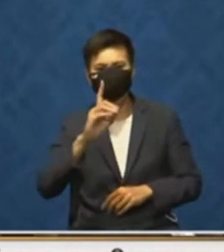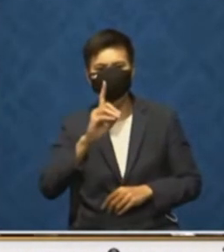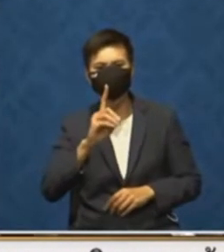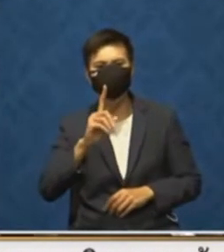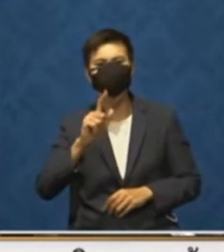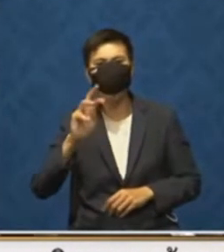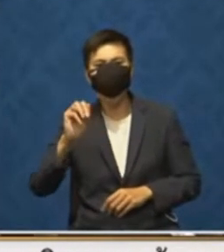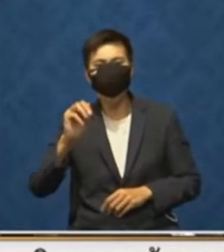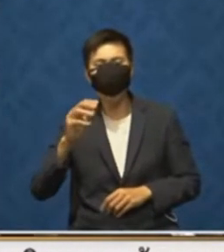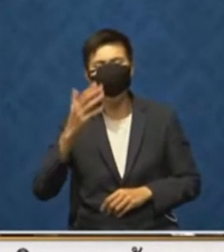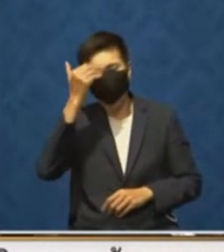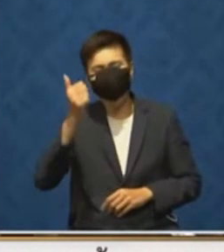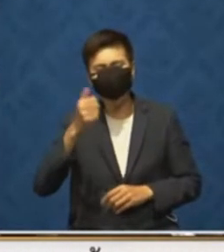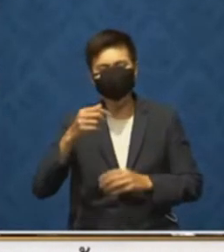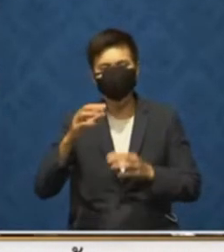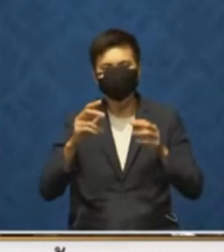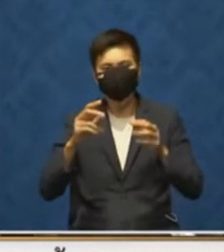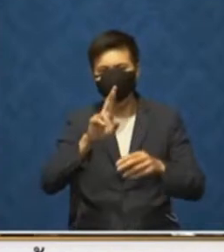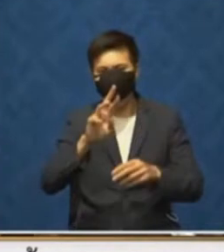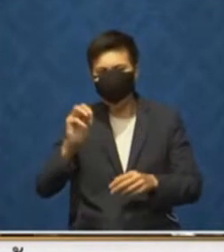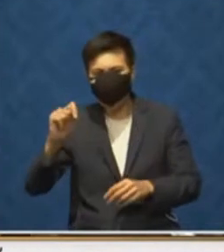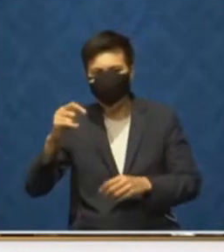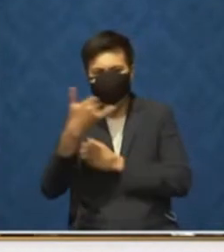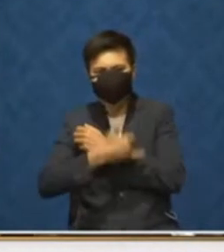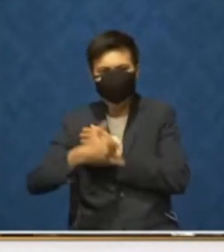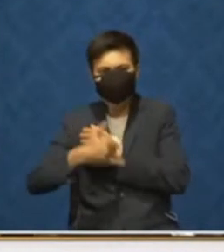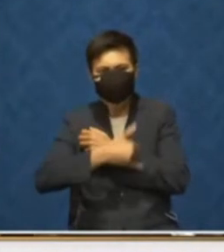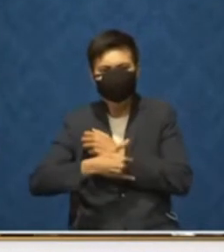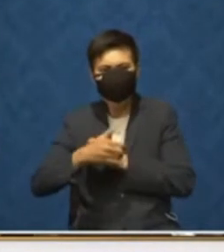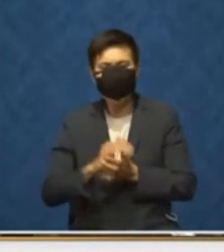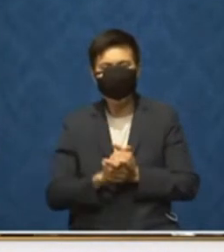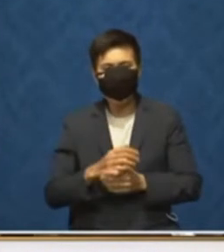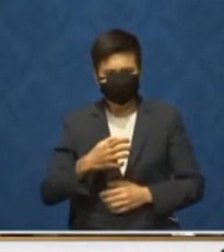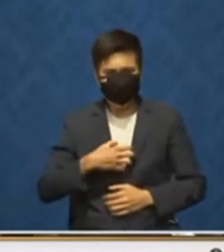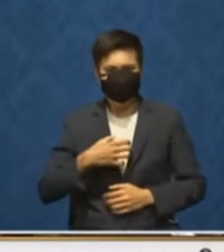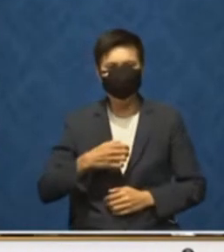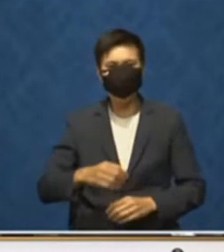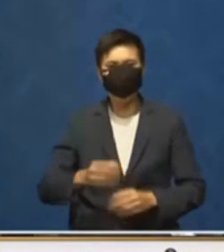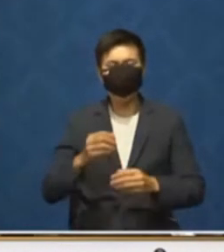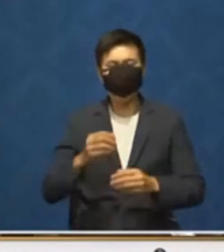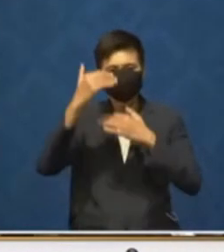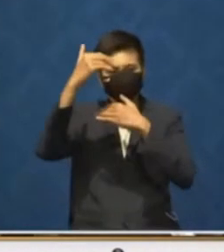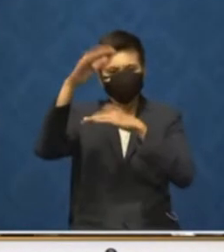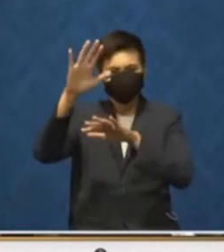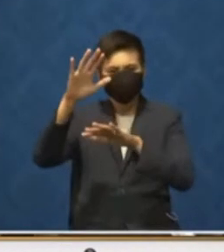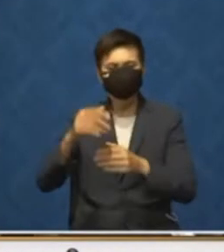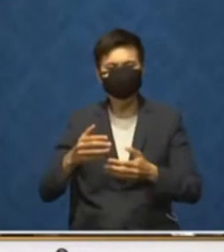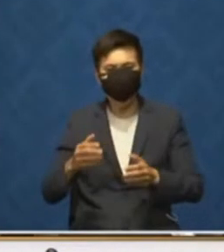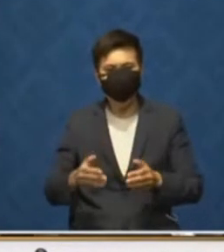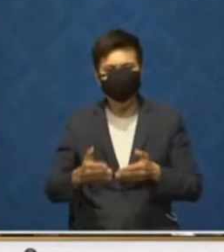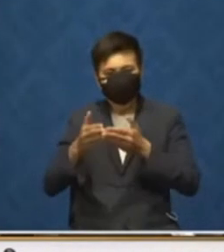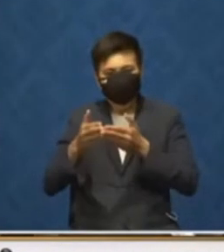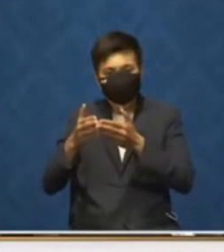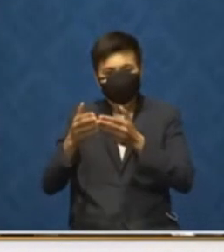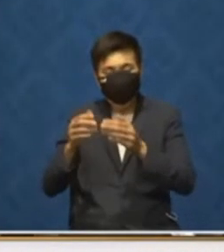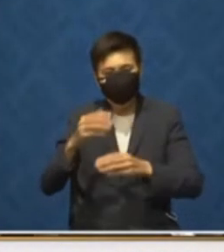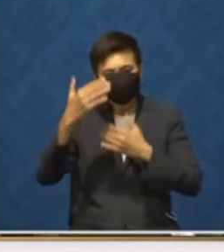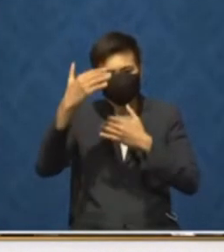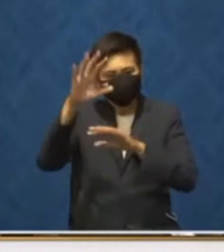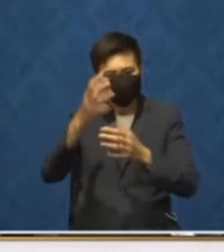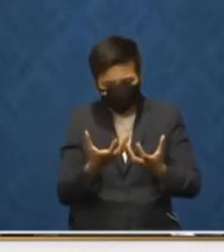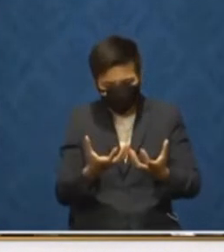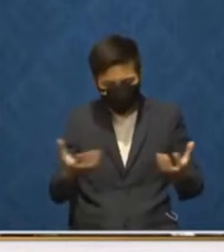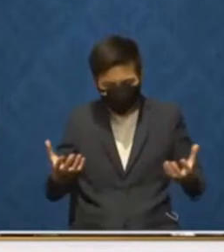เคยรู้จักท่านท่านก็เชื่องช้ามากเขาอยากจะขนส่งสินค้าออกทางทะเลออกทางออกทางในน้ำโก่งเนี่ยมัน